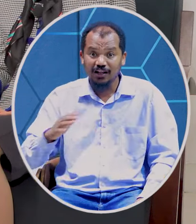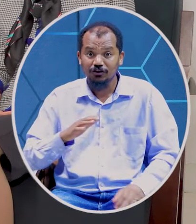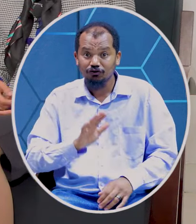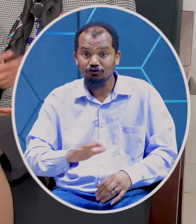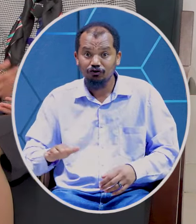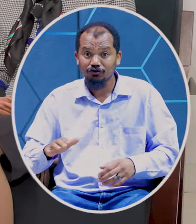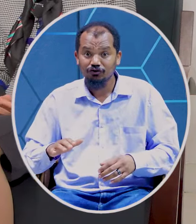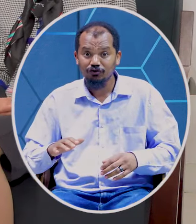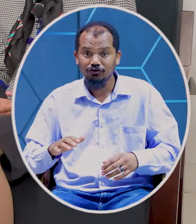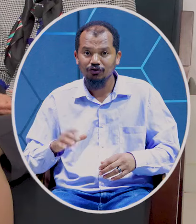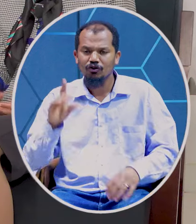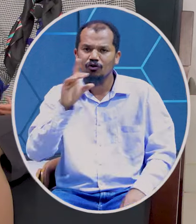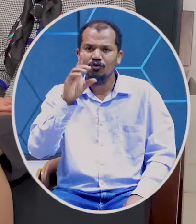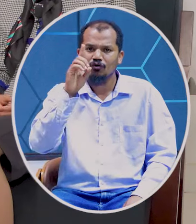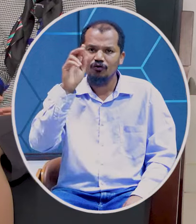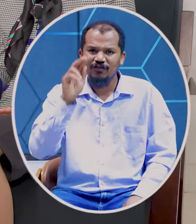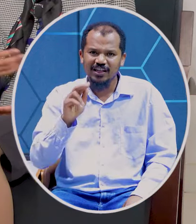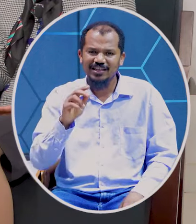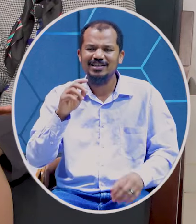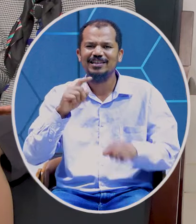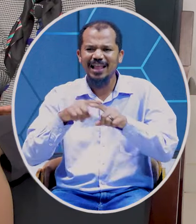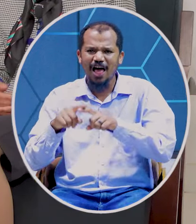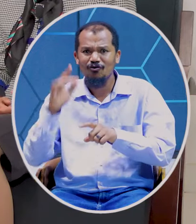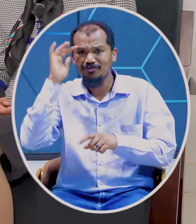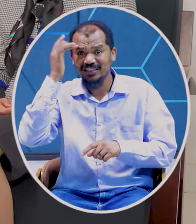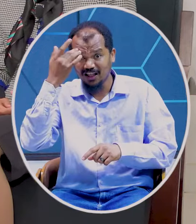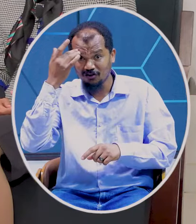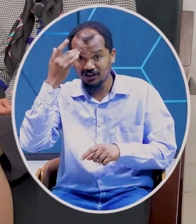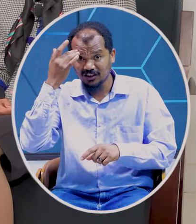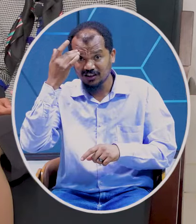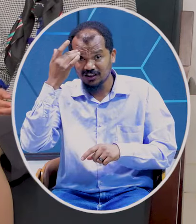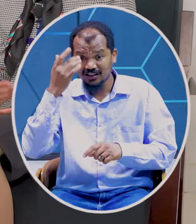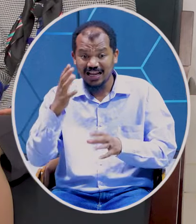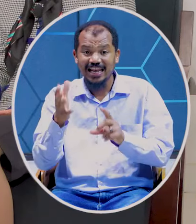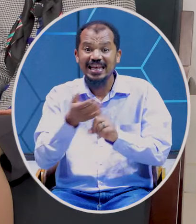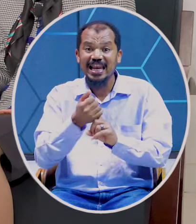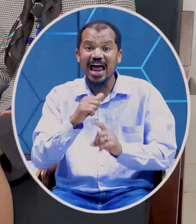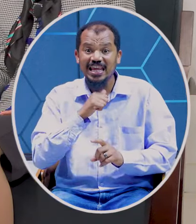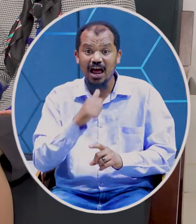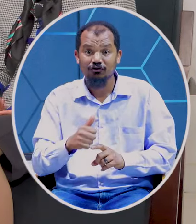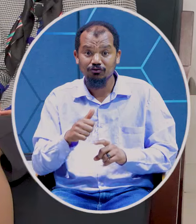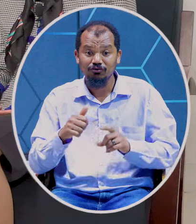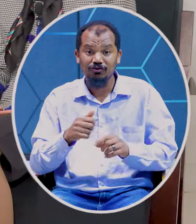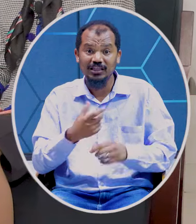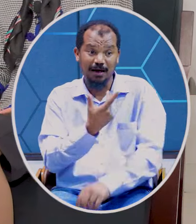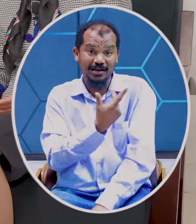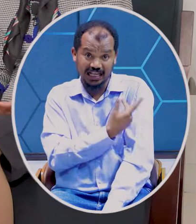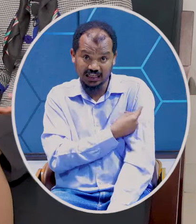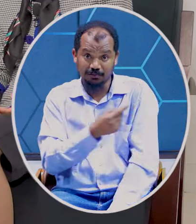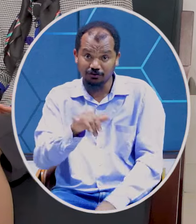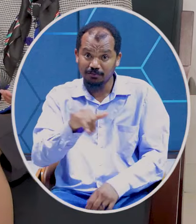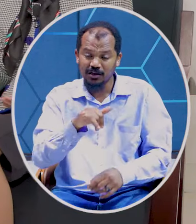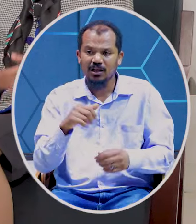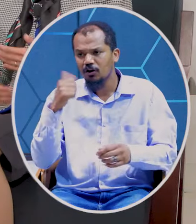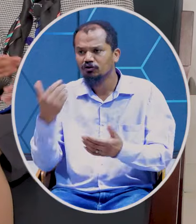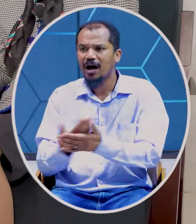ህጻናት ልጆቻችንን ከኩፍኝ ከጉድፍ እንዲከመሳሰሉት በሽታዎች እንዳይያዙ እንደምናስከትባቸው